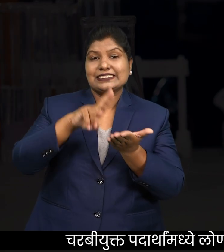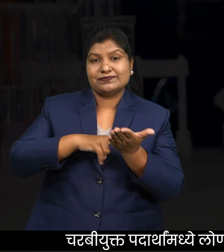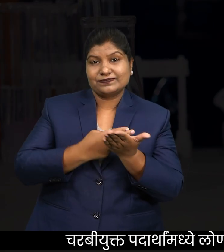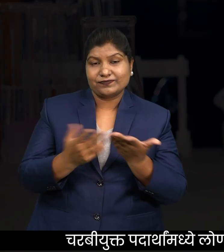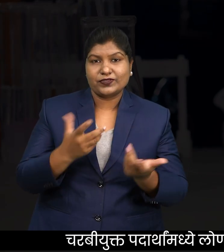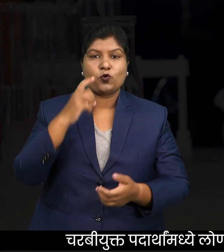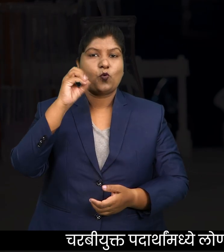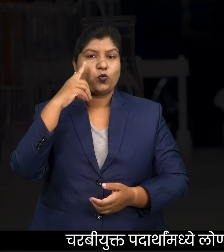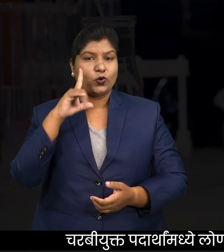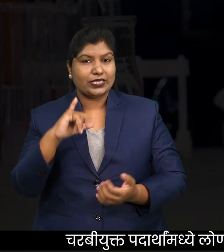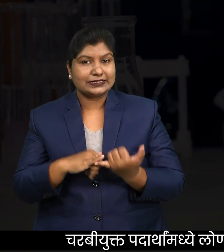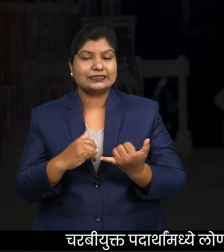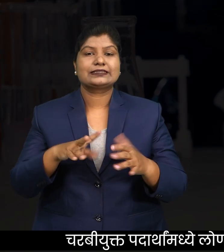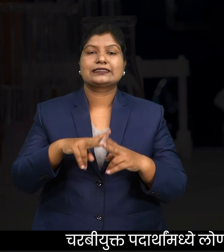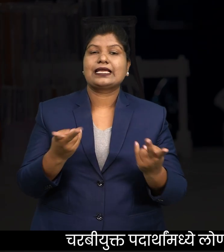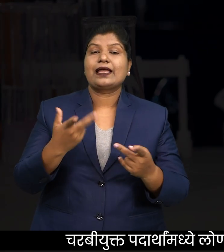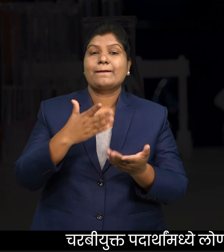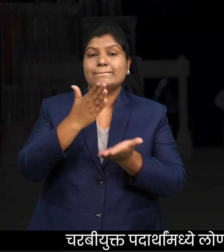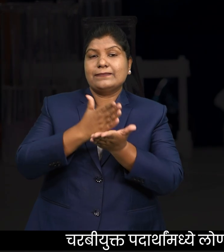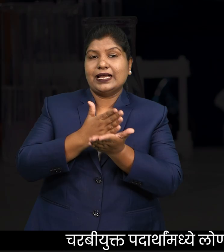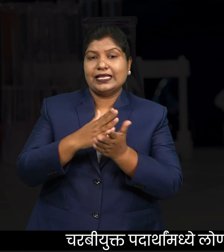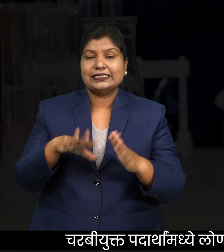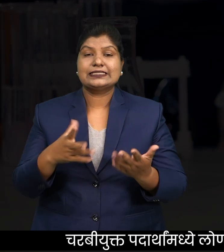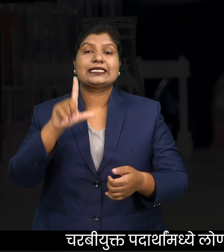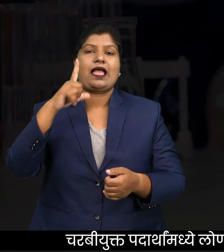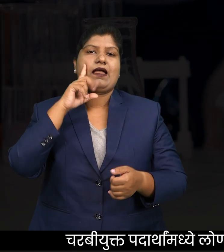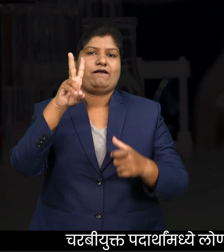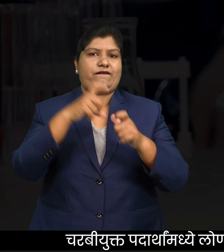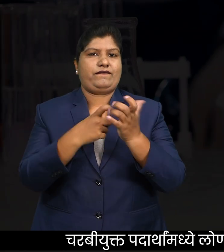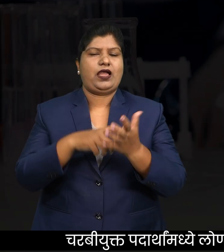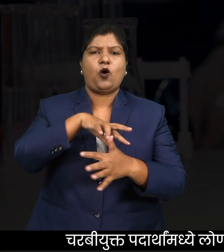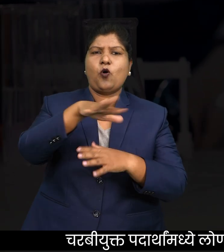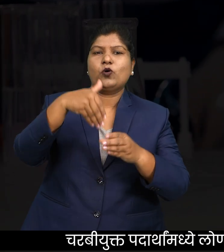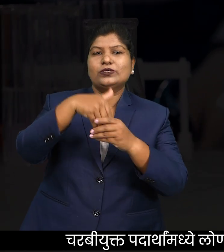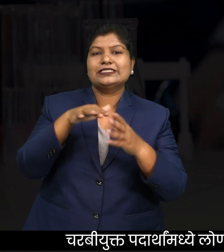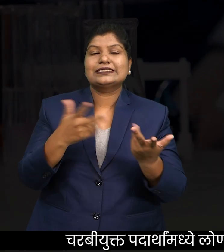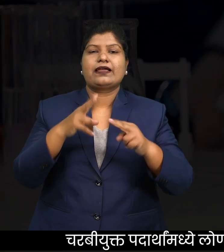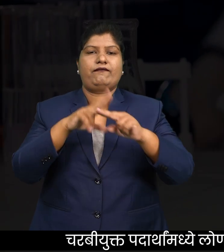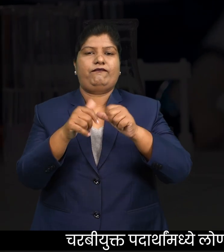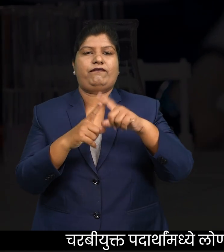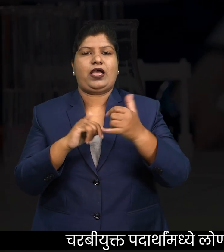यकृत आणि मांस यांचा समावेश आहे.